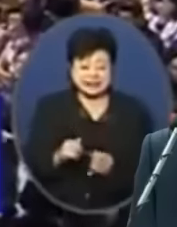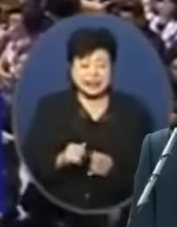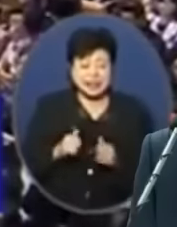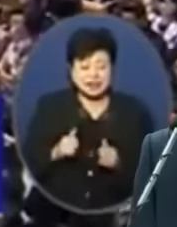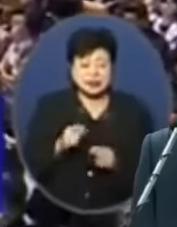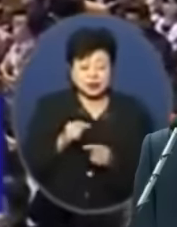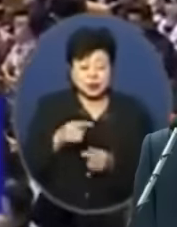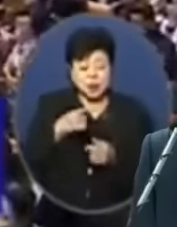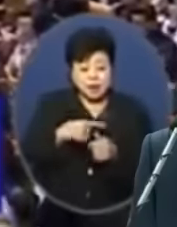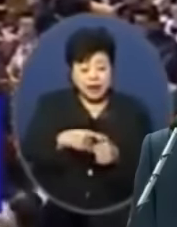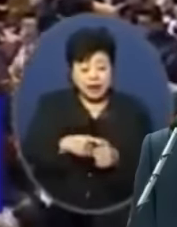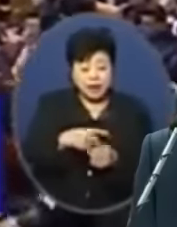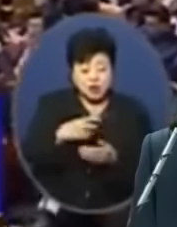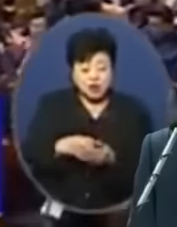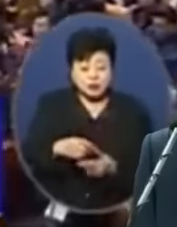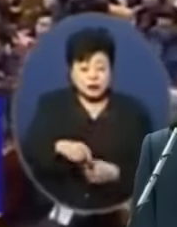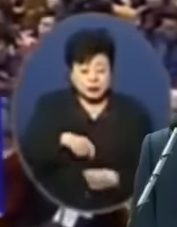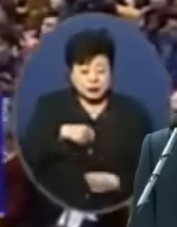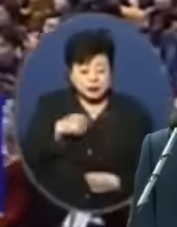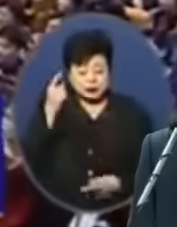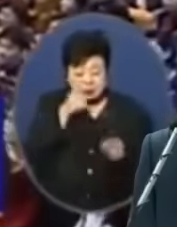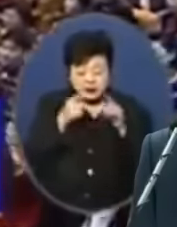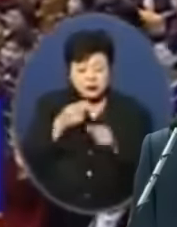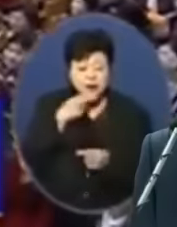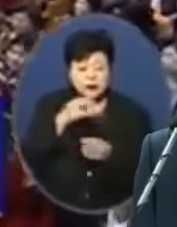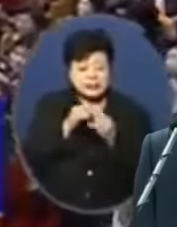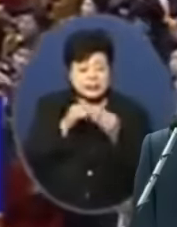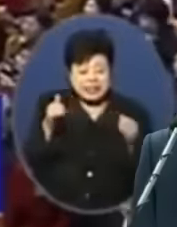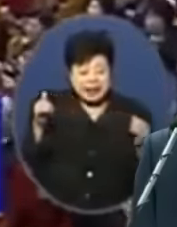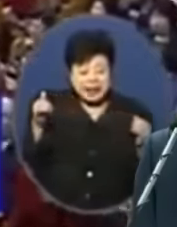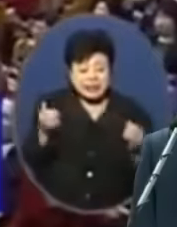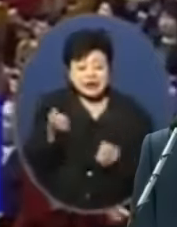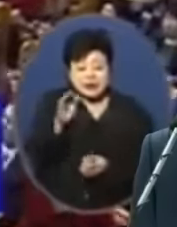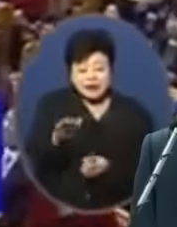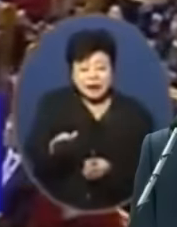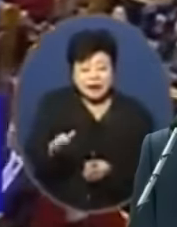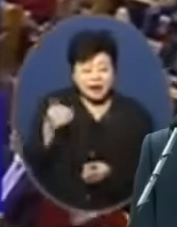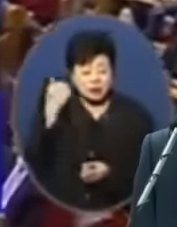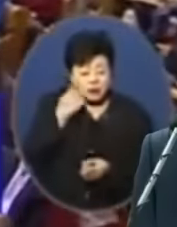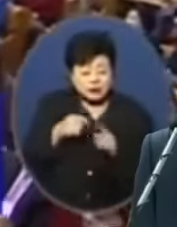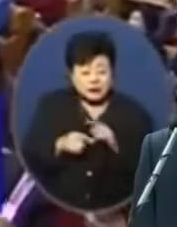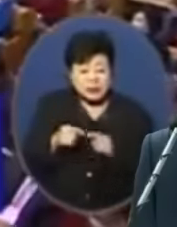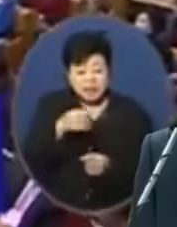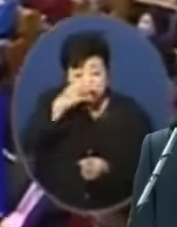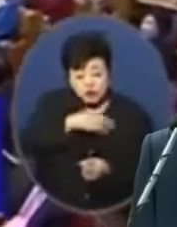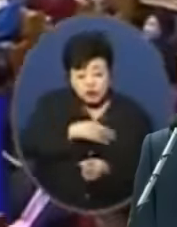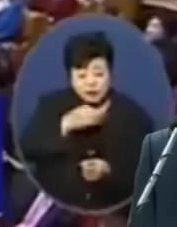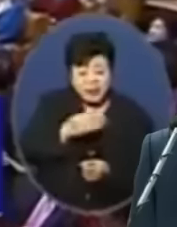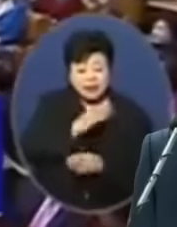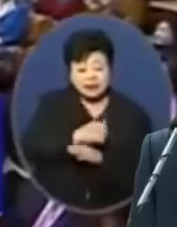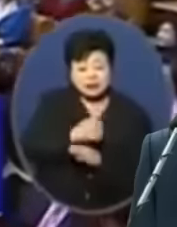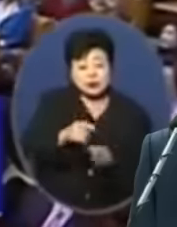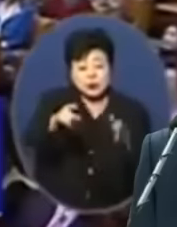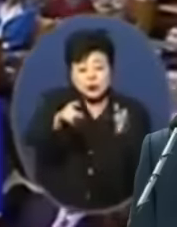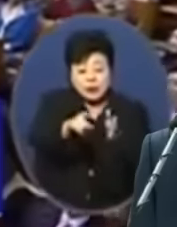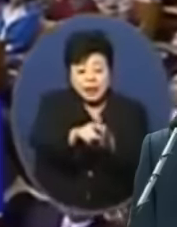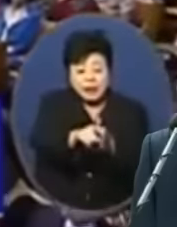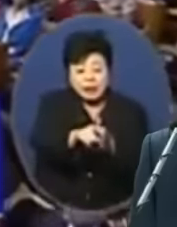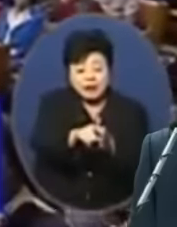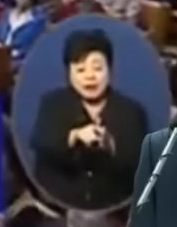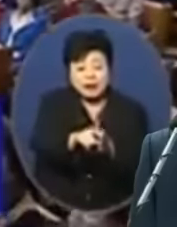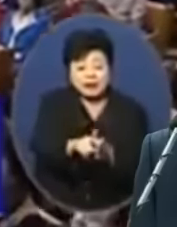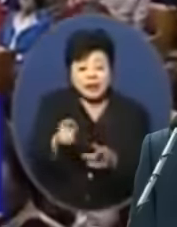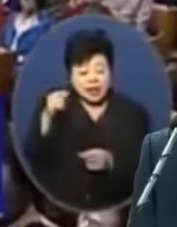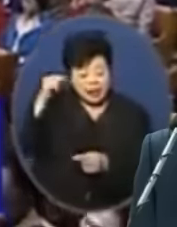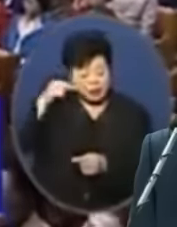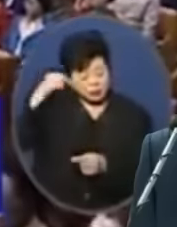열심으로는 교회를 박해하고 율법의 의로움으로는 흠이 없는 자라. 그러나 무엇이든지 내게 유익하는 것을 내가 그리스도를 위하여 다